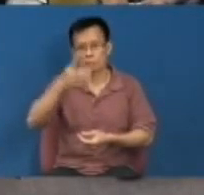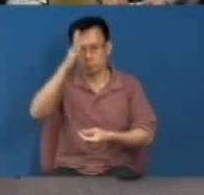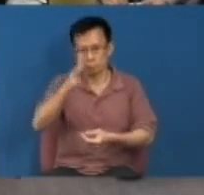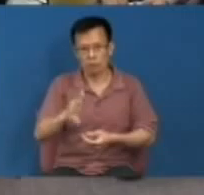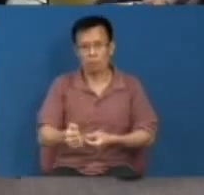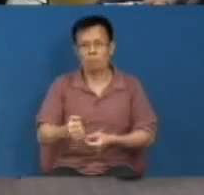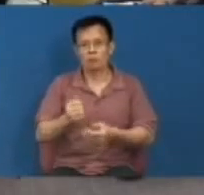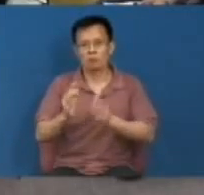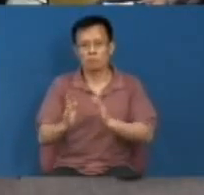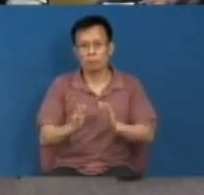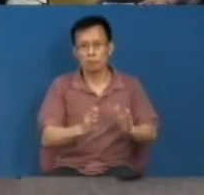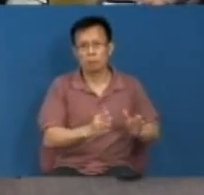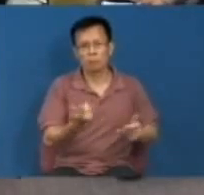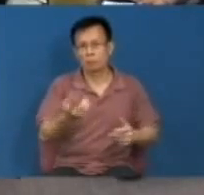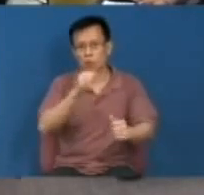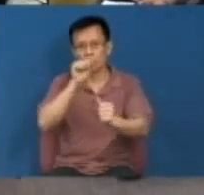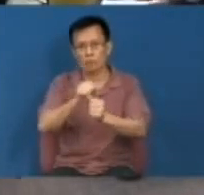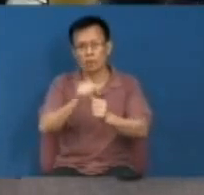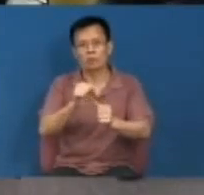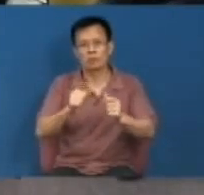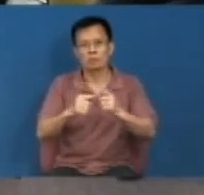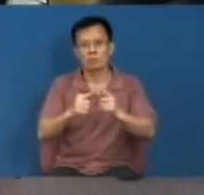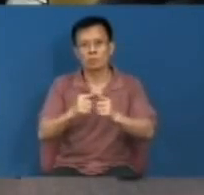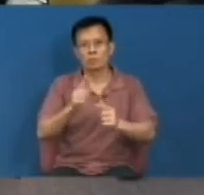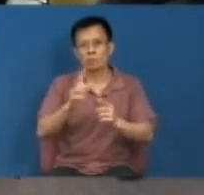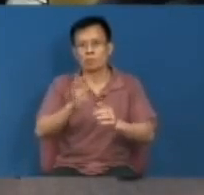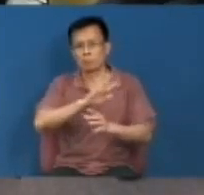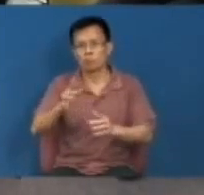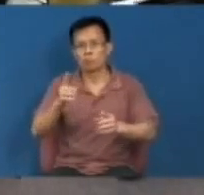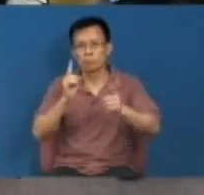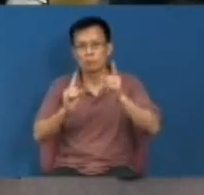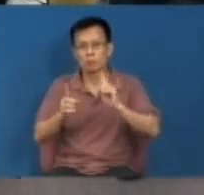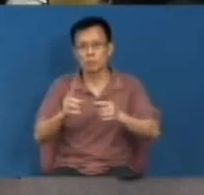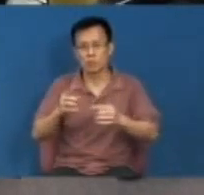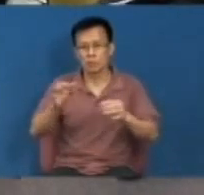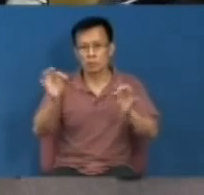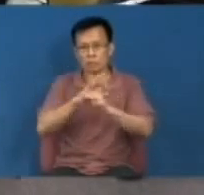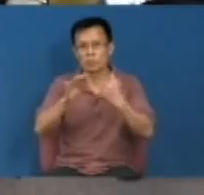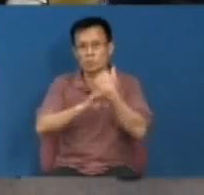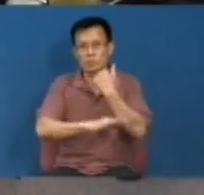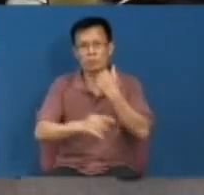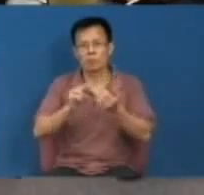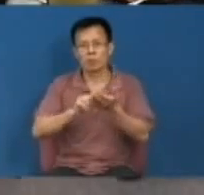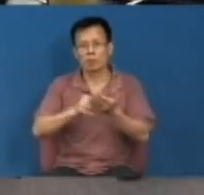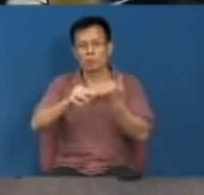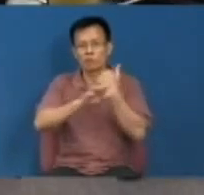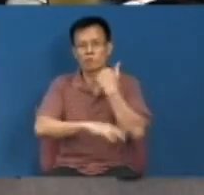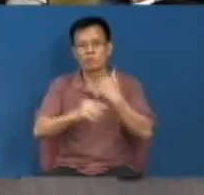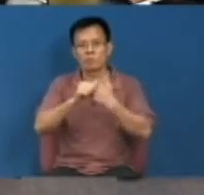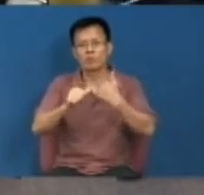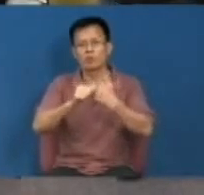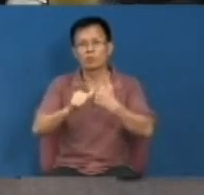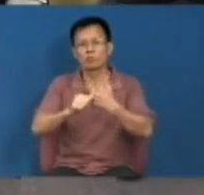理，你就唔好咧去欺凌人哋，就唔好立亂咧用你嘅方法理解啲條文，同埋立法會嘅議